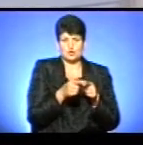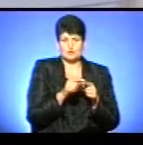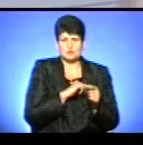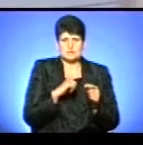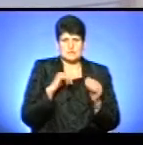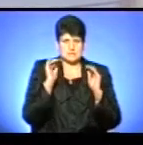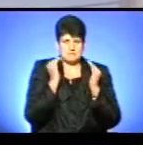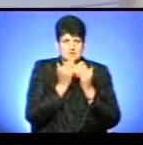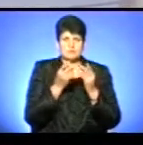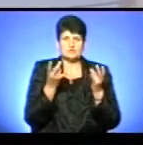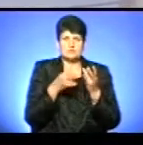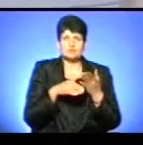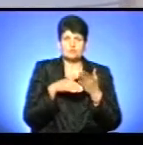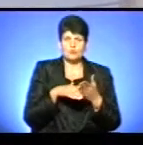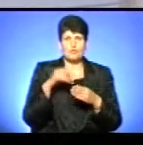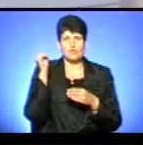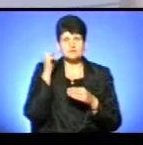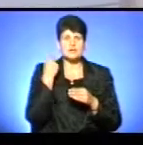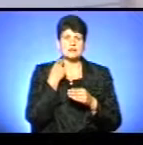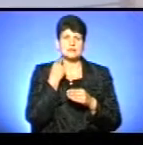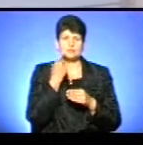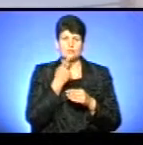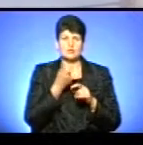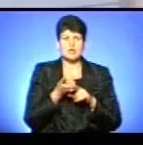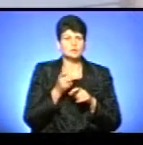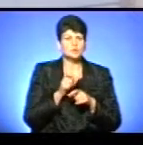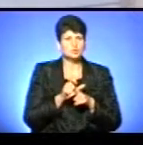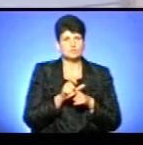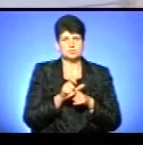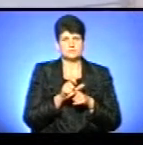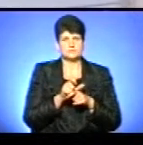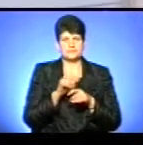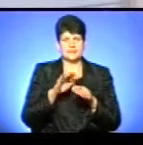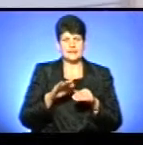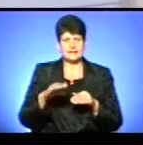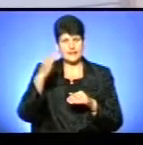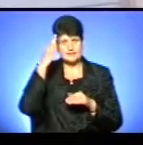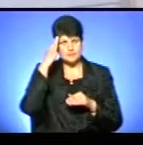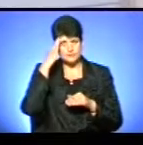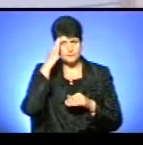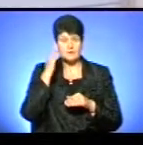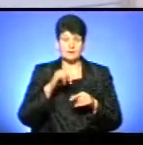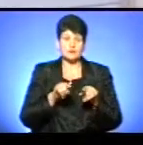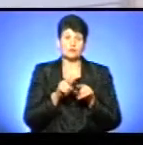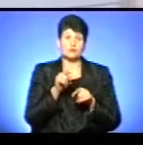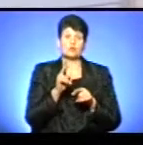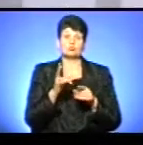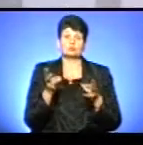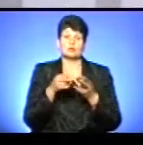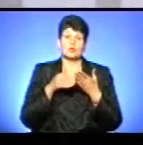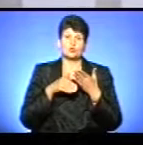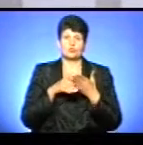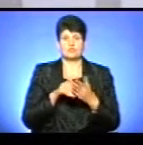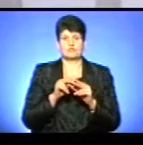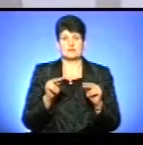у вивченні англійської мови. Це як і для дуже дітей здібних, так і для дітей, яким потрібна допомога вчителя.